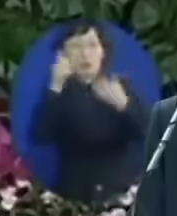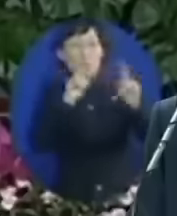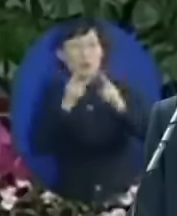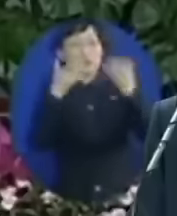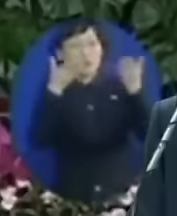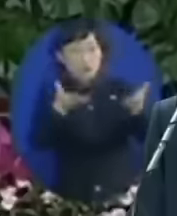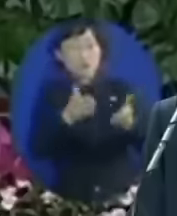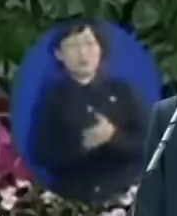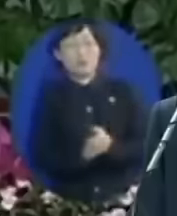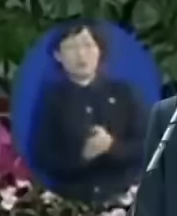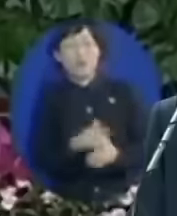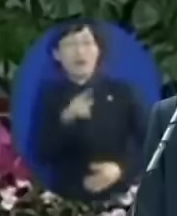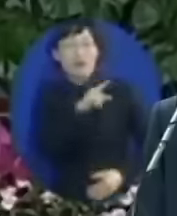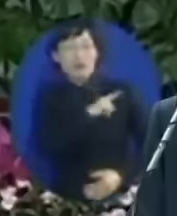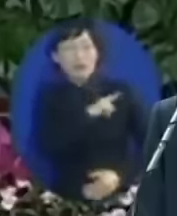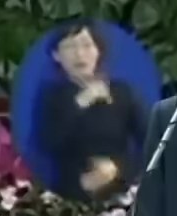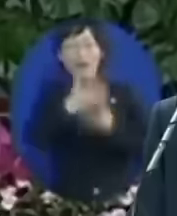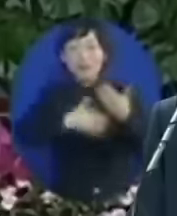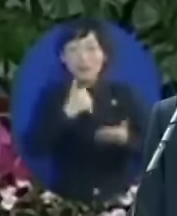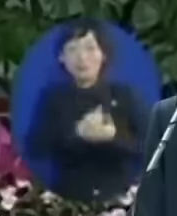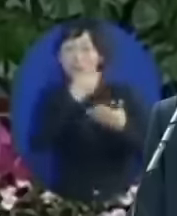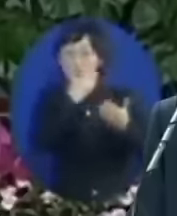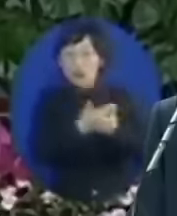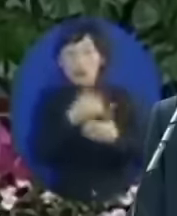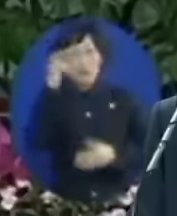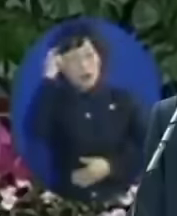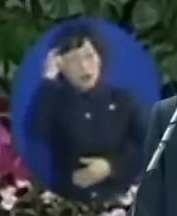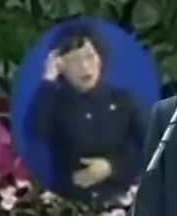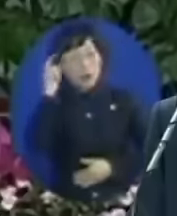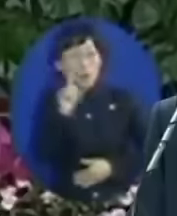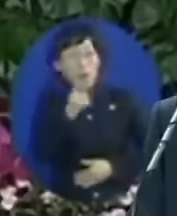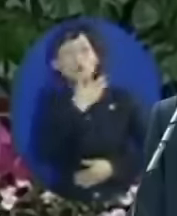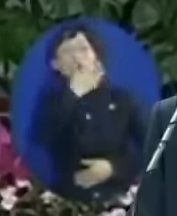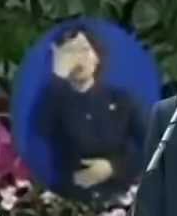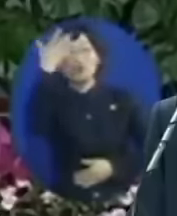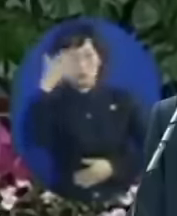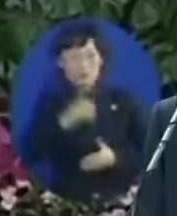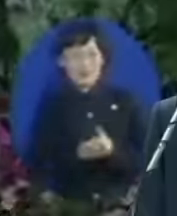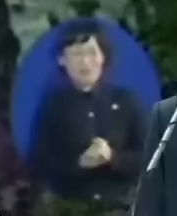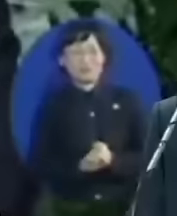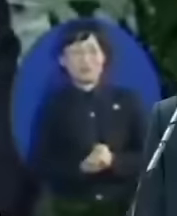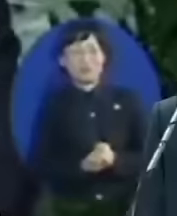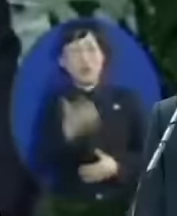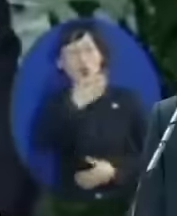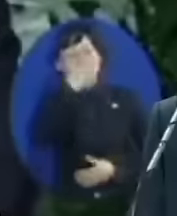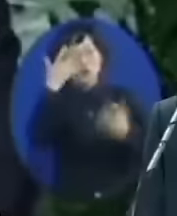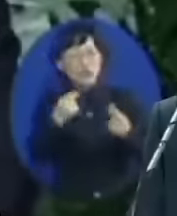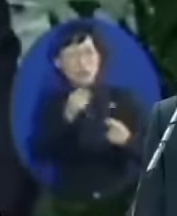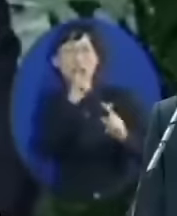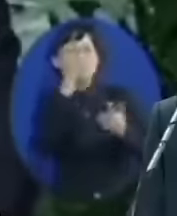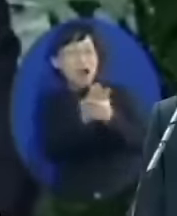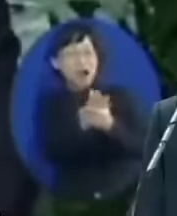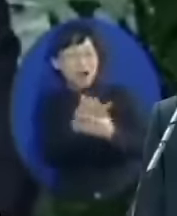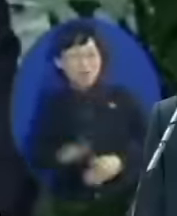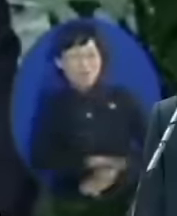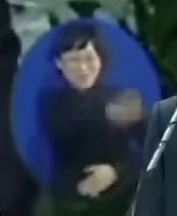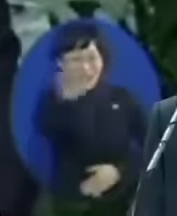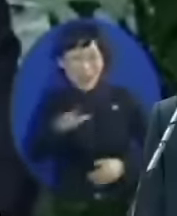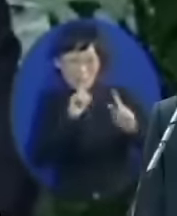했는데 가장 하나님이 중요하게 느끼는 것이 꿈입니다. 꿈 같은 소리 하지 말라고 우리가